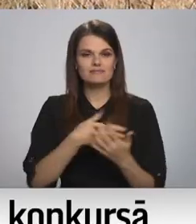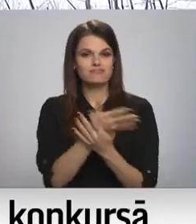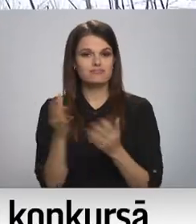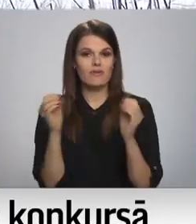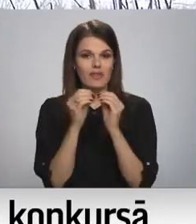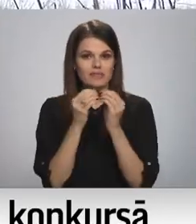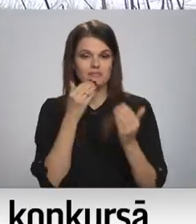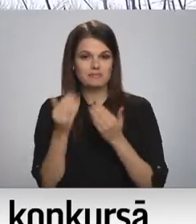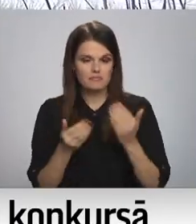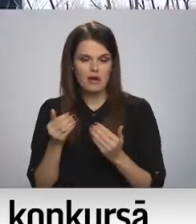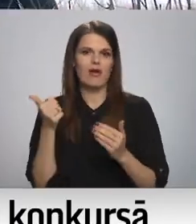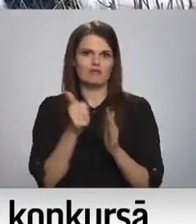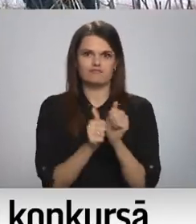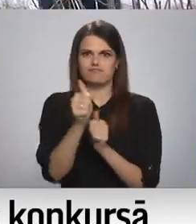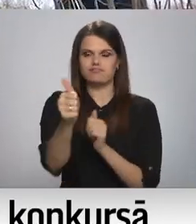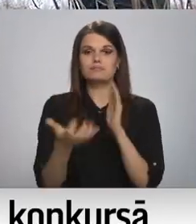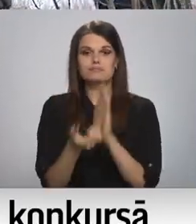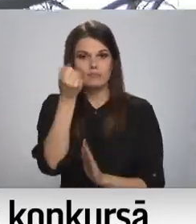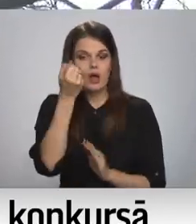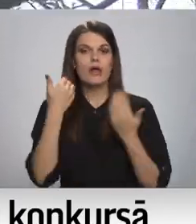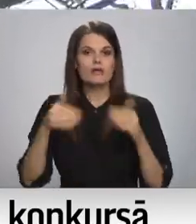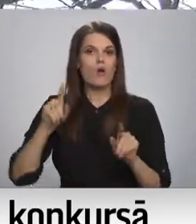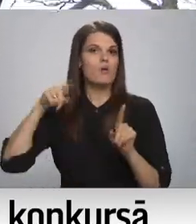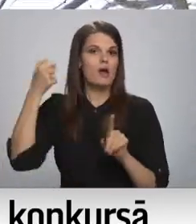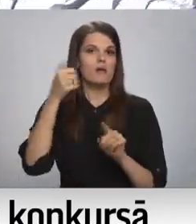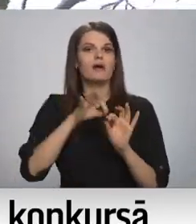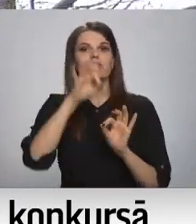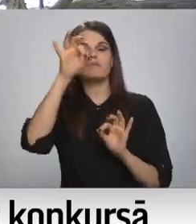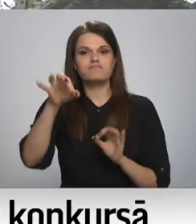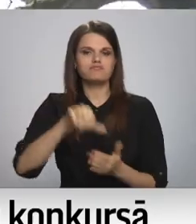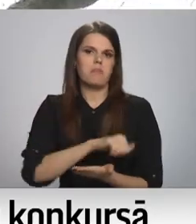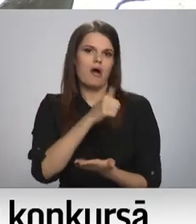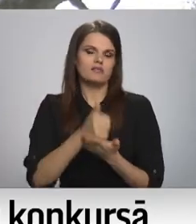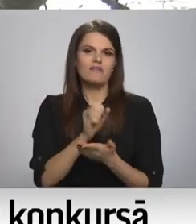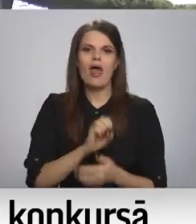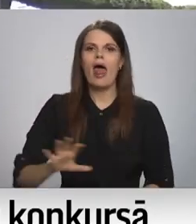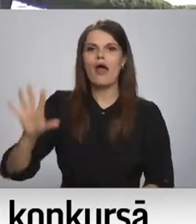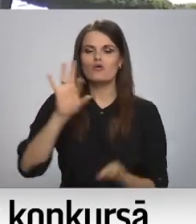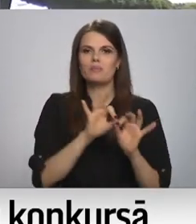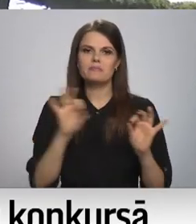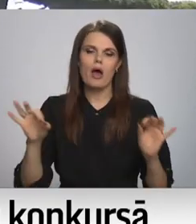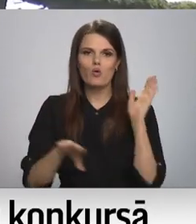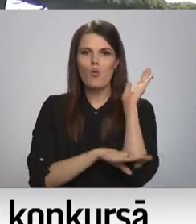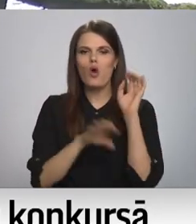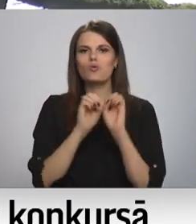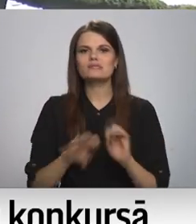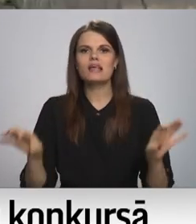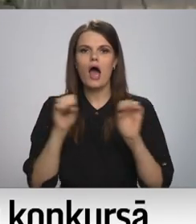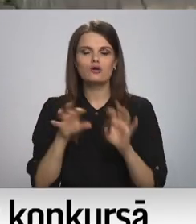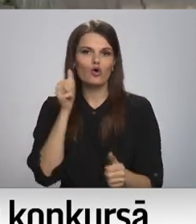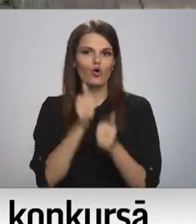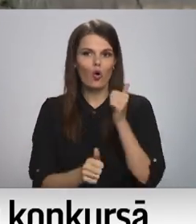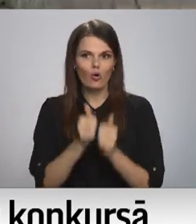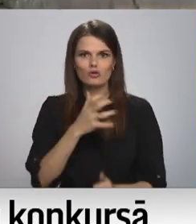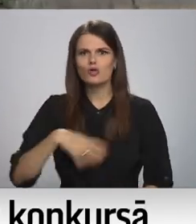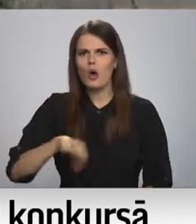guva lielāko atzinību un jau nākamajā gadā Latviju pārstāvēs Eiropas mēroga koku stāstu konkursā. Mums ir Latvijā